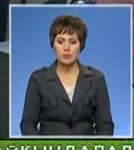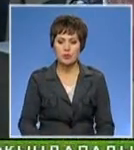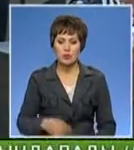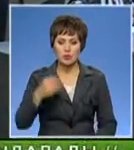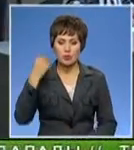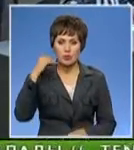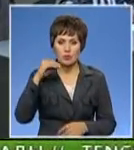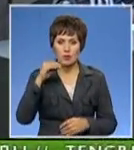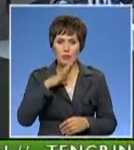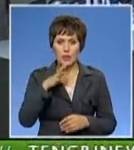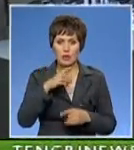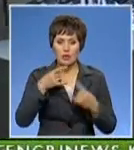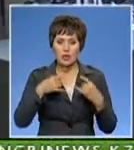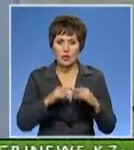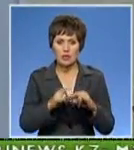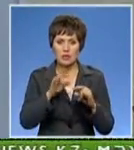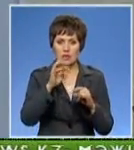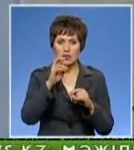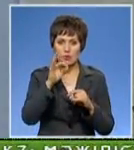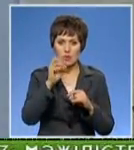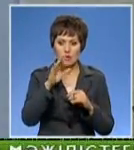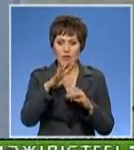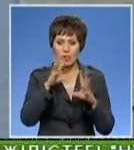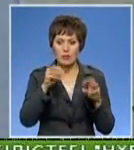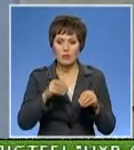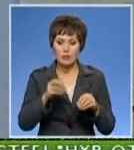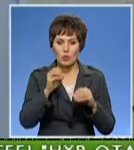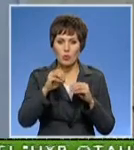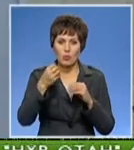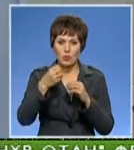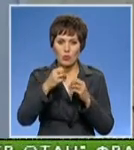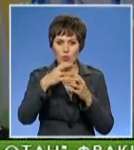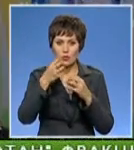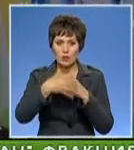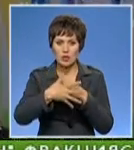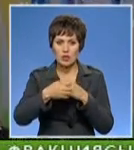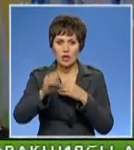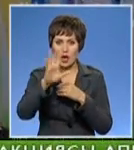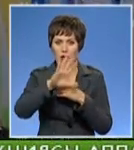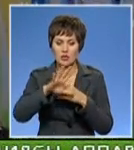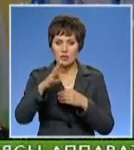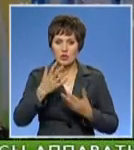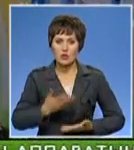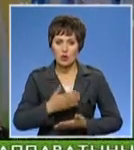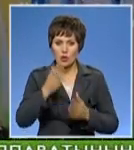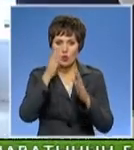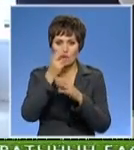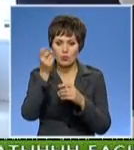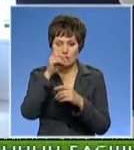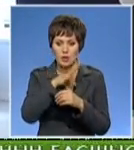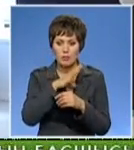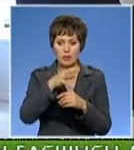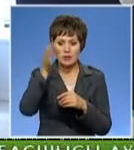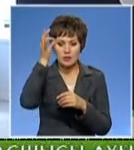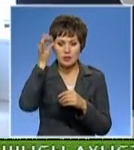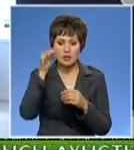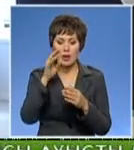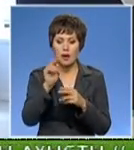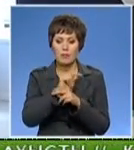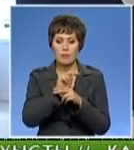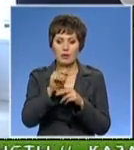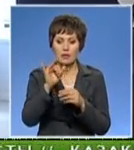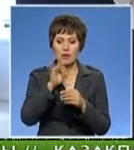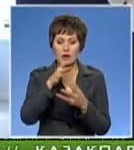Түркменстанның шөлді алқабында дүниеге келген Сергей Зоров бар ғұмырын Орта Азияның табиғатын зерттеуге арнапты. Оның айтуынша ертең ұрпаққа естелік ретінде тәрбиелік маңыз